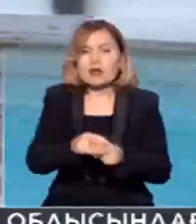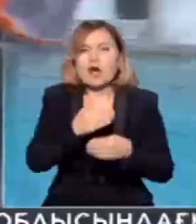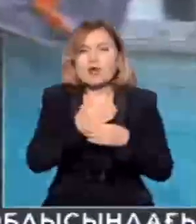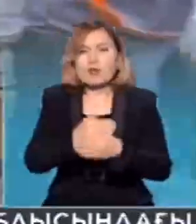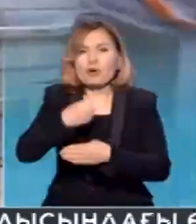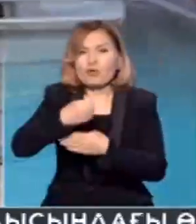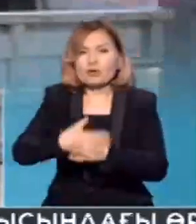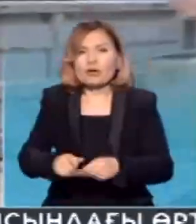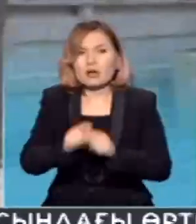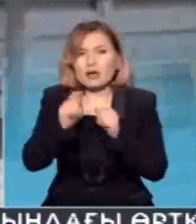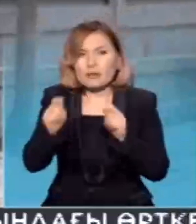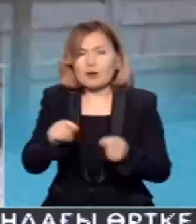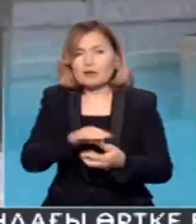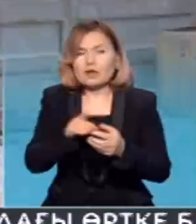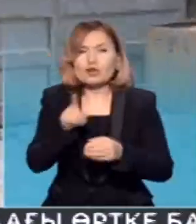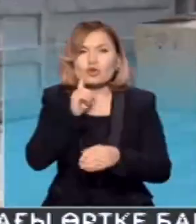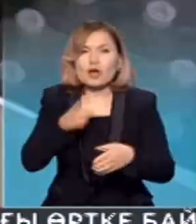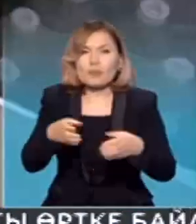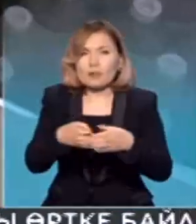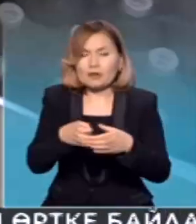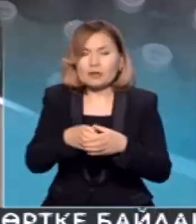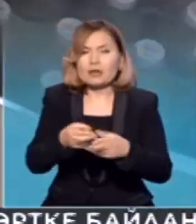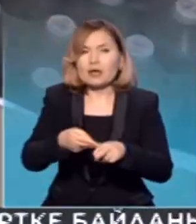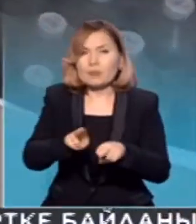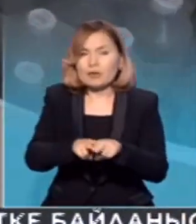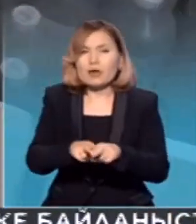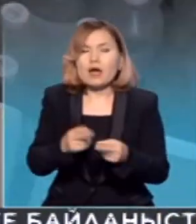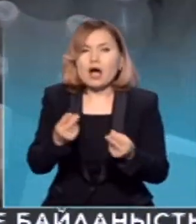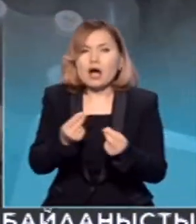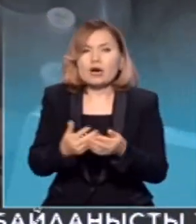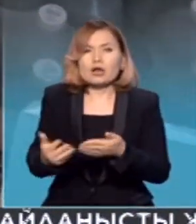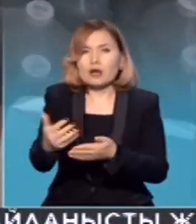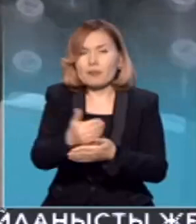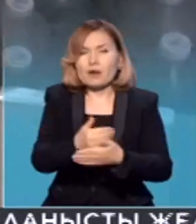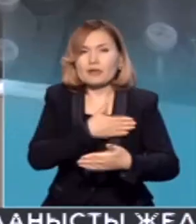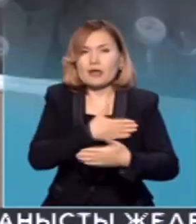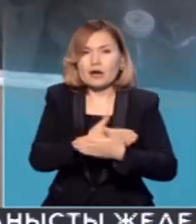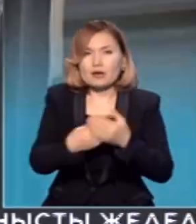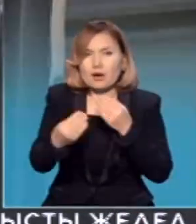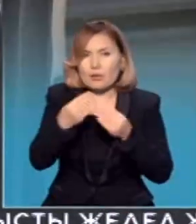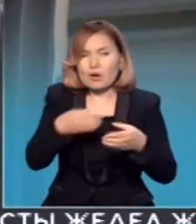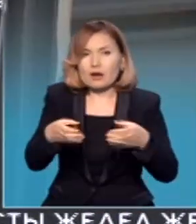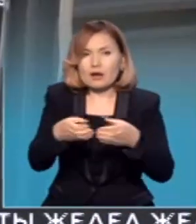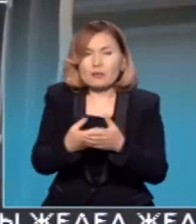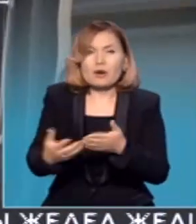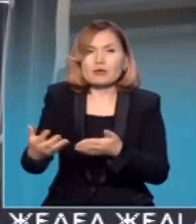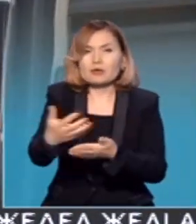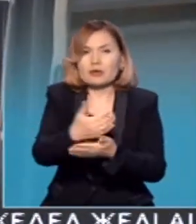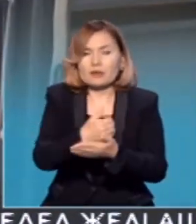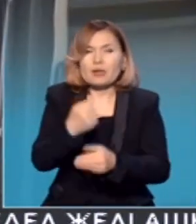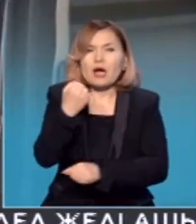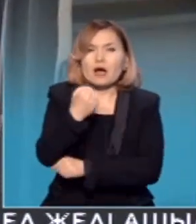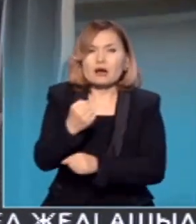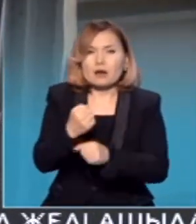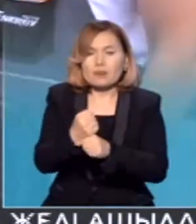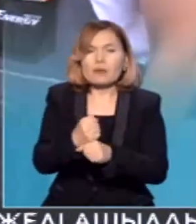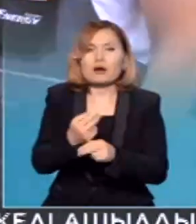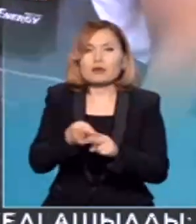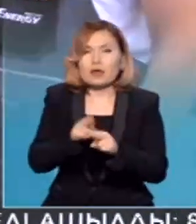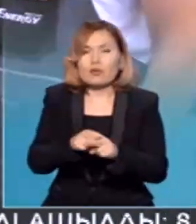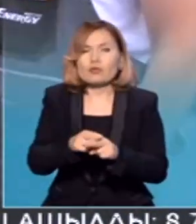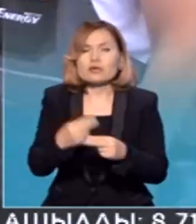ашылды. Ассамблея жастары өңірлік қоғамдық ұйым өкілдерімен еріктілер бірлесіп өрт сөндіріп жатқан қызметкерлерге ең қажет